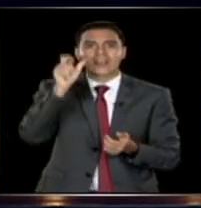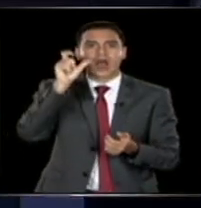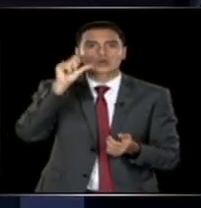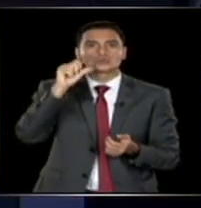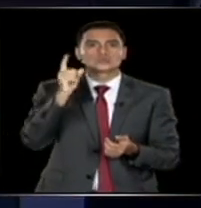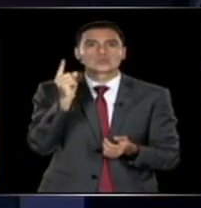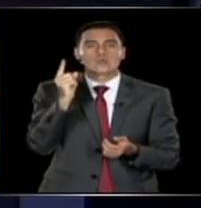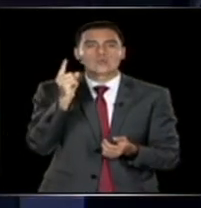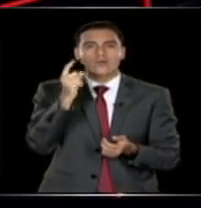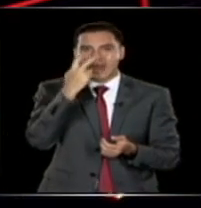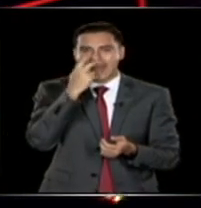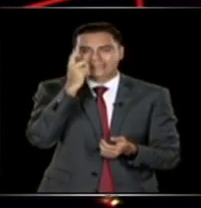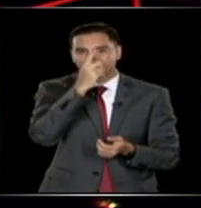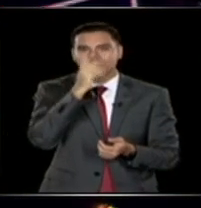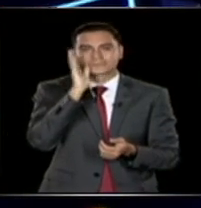إجابة خاطئة.